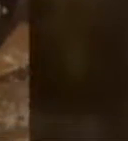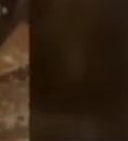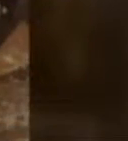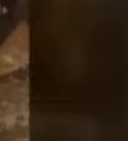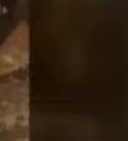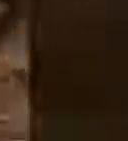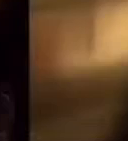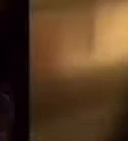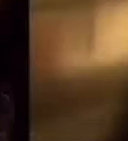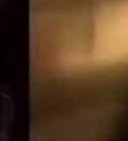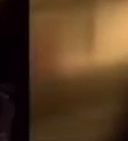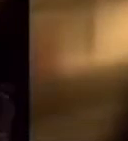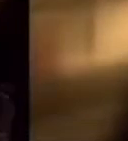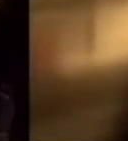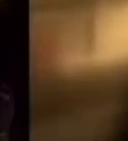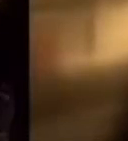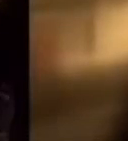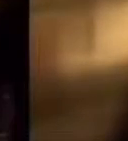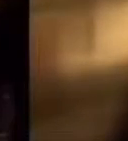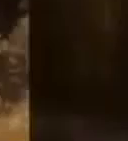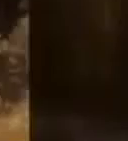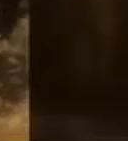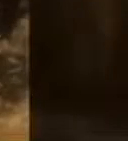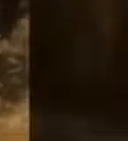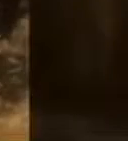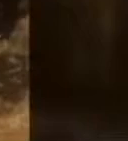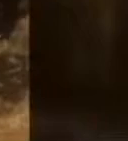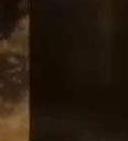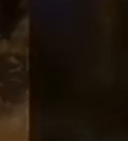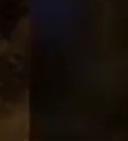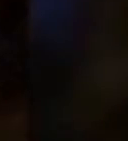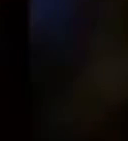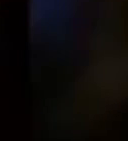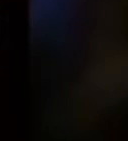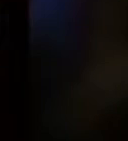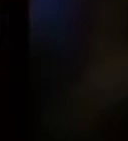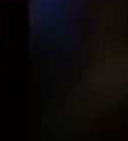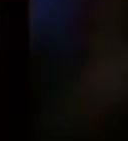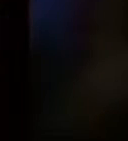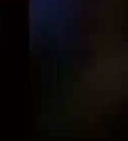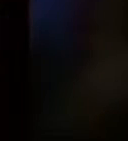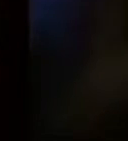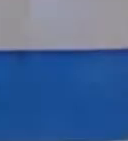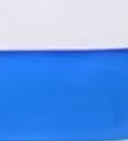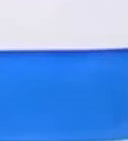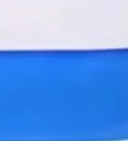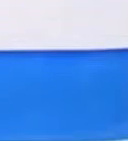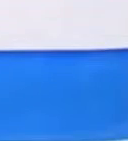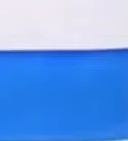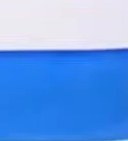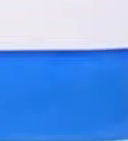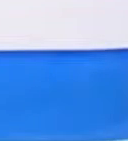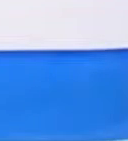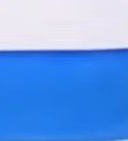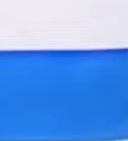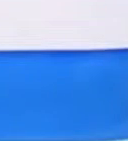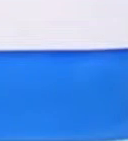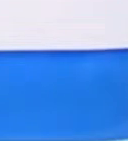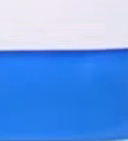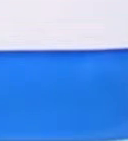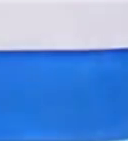Көлік апатынан жүргізуші мерт болды. Түн ішінде көпір үстінде болған қайғылы оқиға бойынша қылмыстық іс қозғалды.